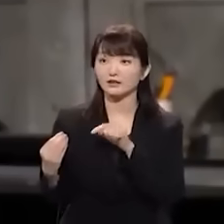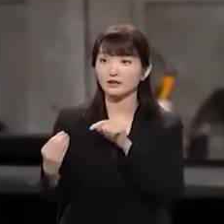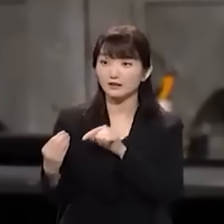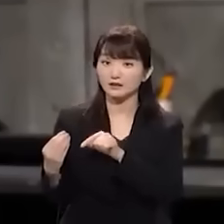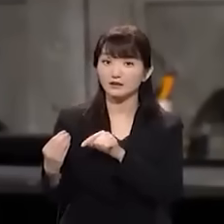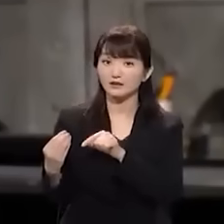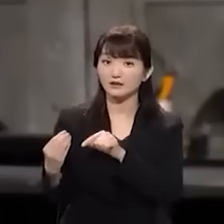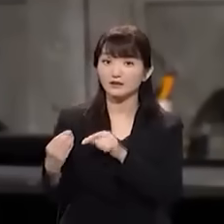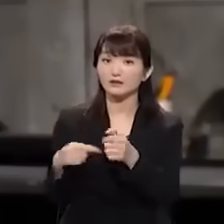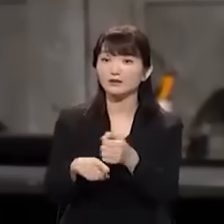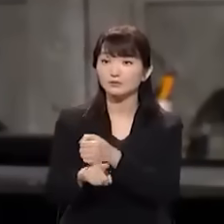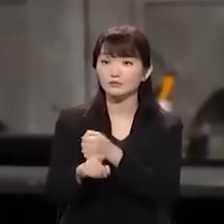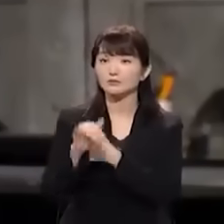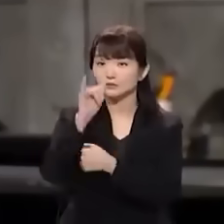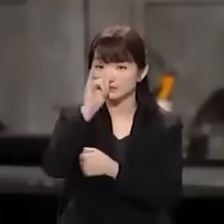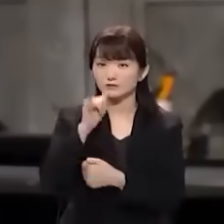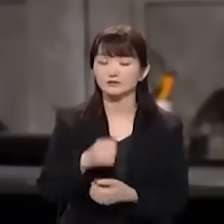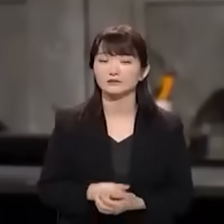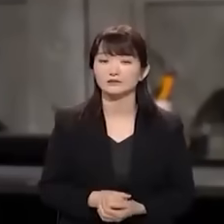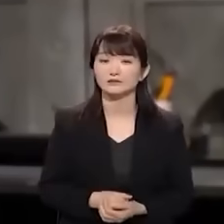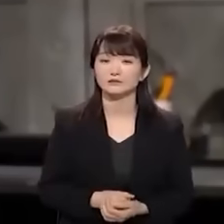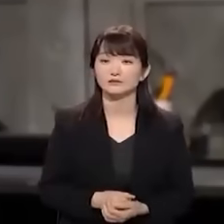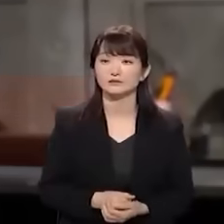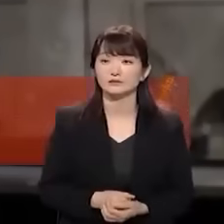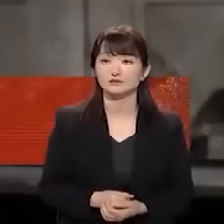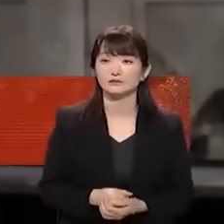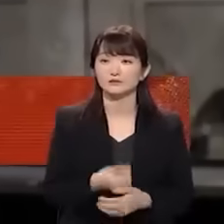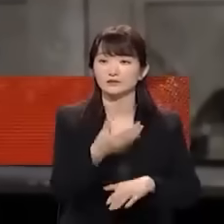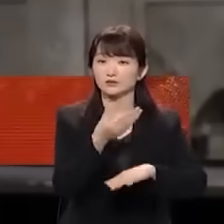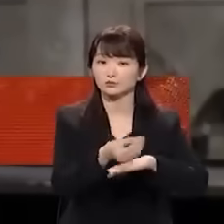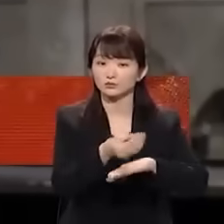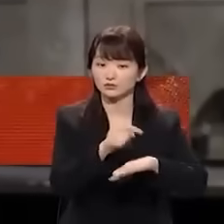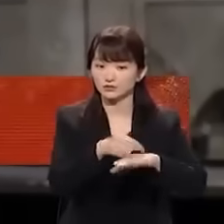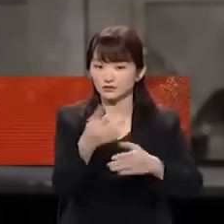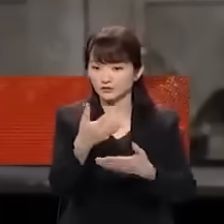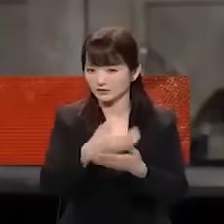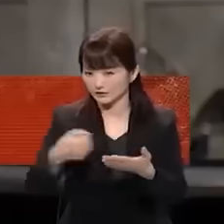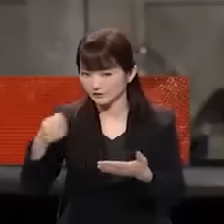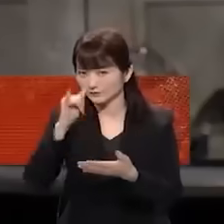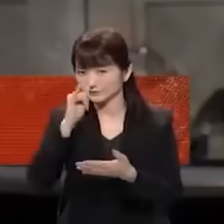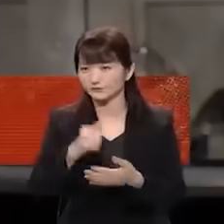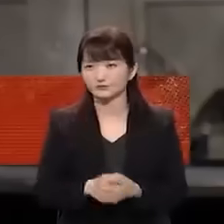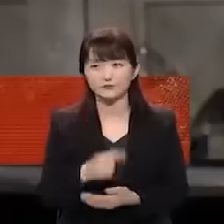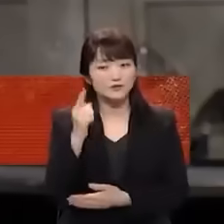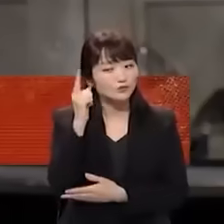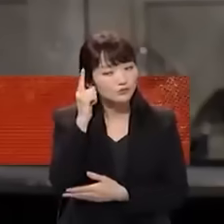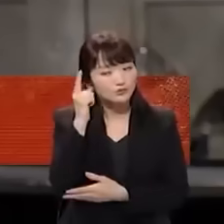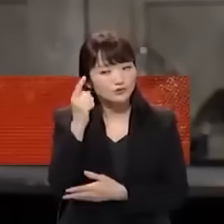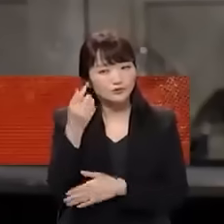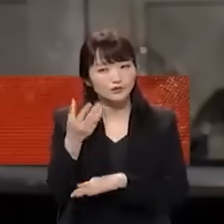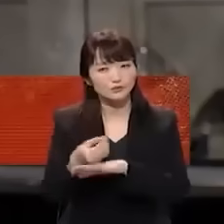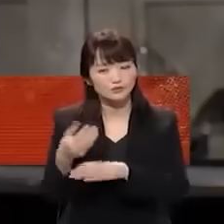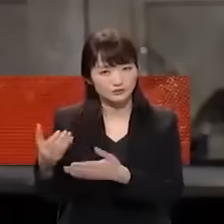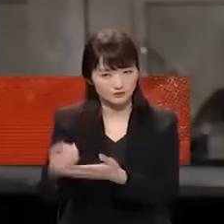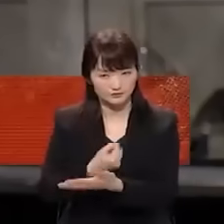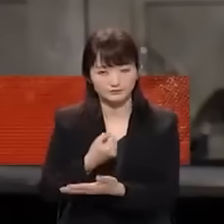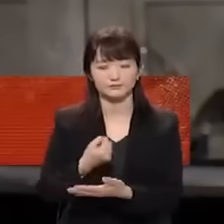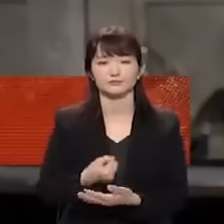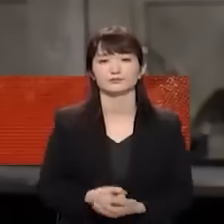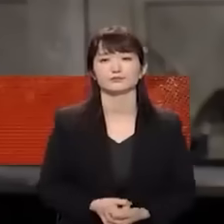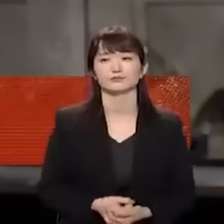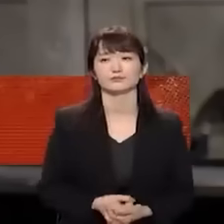됐던 그 이유가 있었는데 바로 이제 녹취록을 확보를 하고 있었습니다 휴대전화 녹취록 있니다 그런데